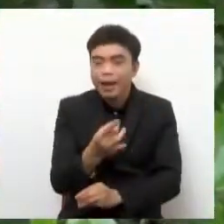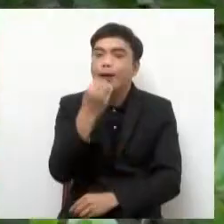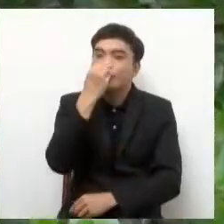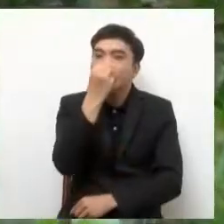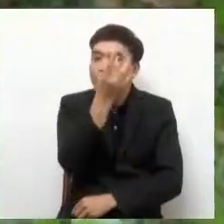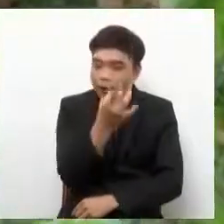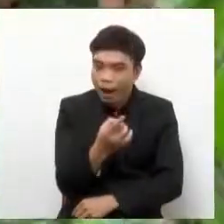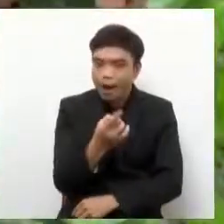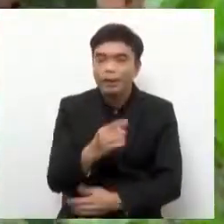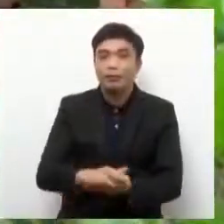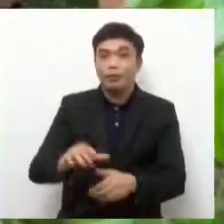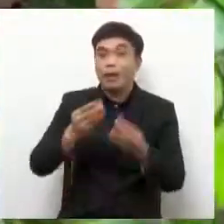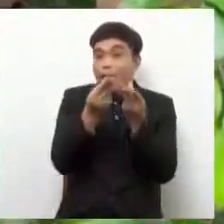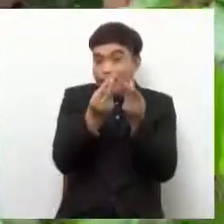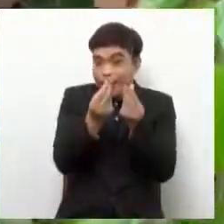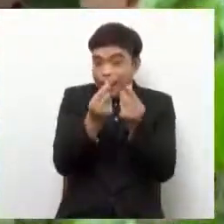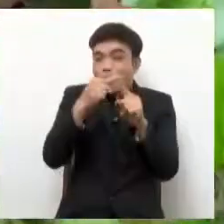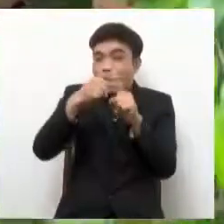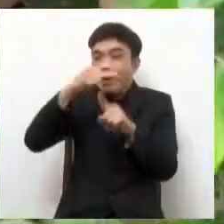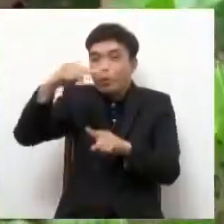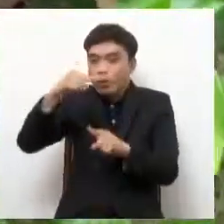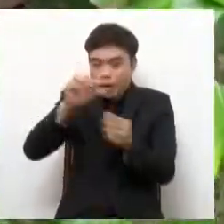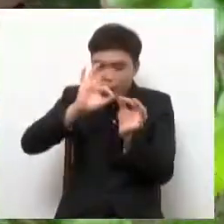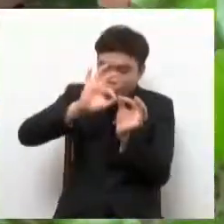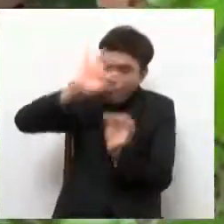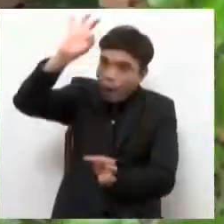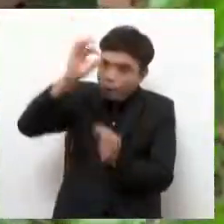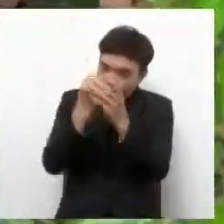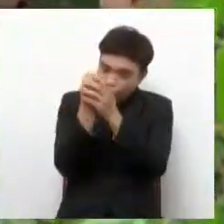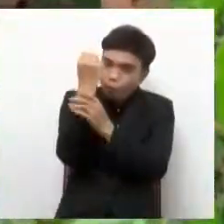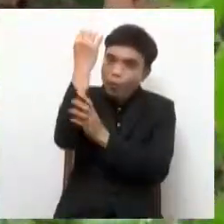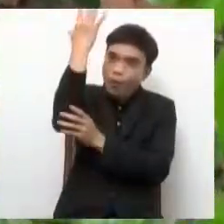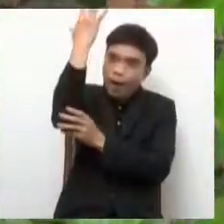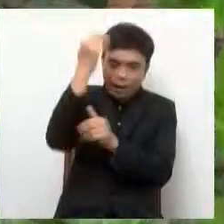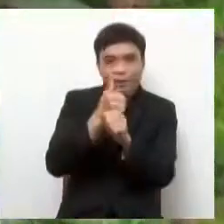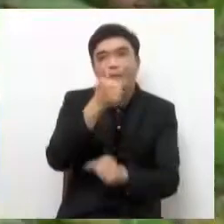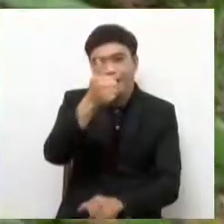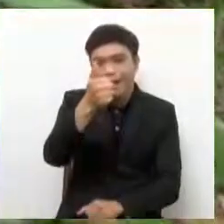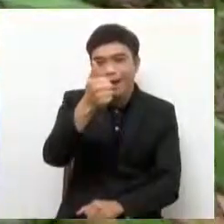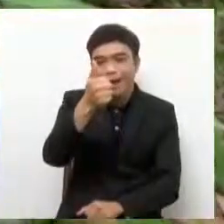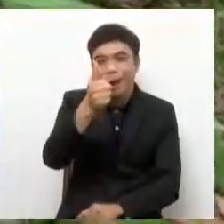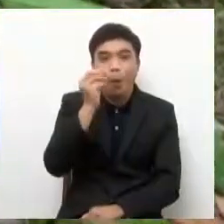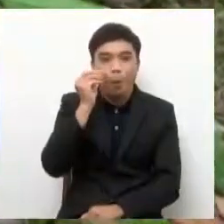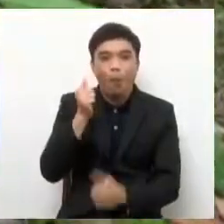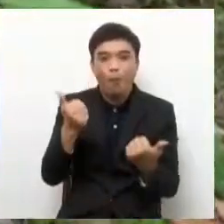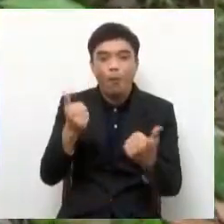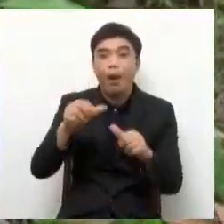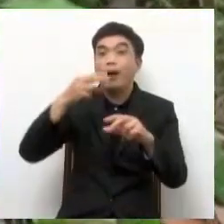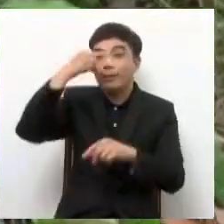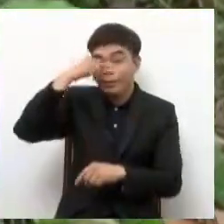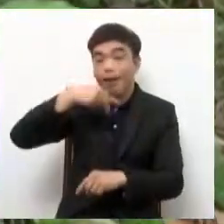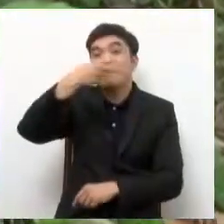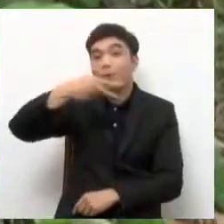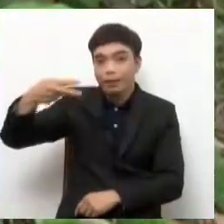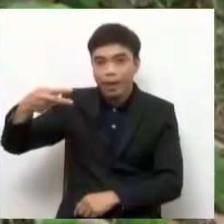ครับ วิชาคณิตศาสตร์เราได้เรียนรู้การวัดความสูงของต้นไม้จากเงาครับ สำหรับวิชาภาษาไทยนะคะ